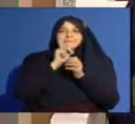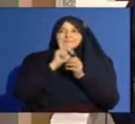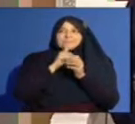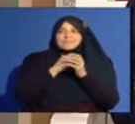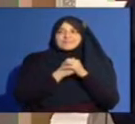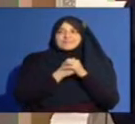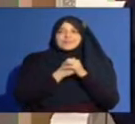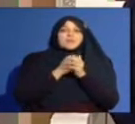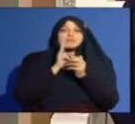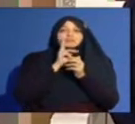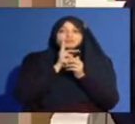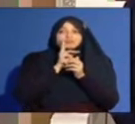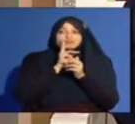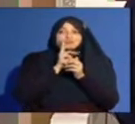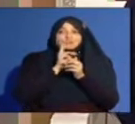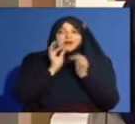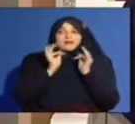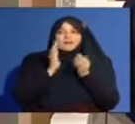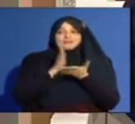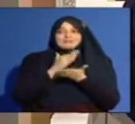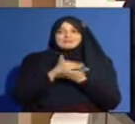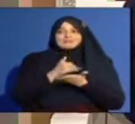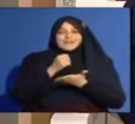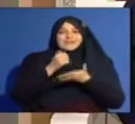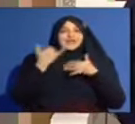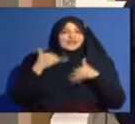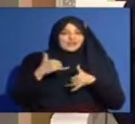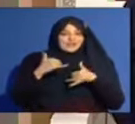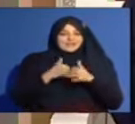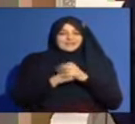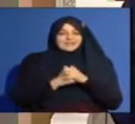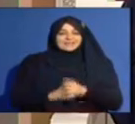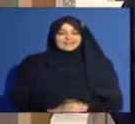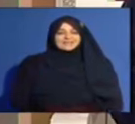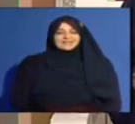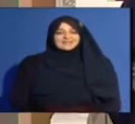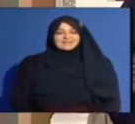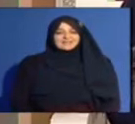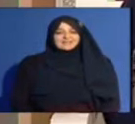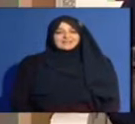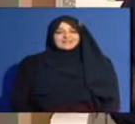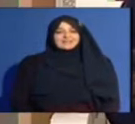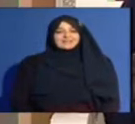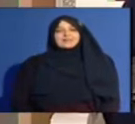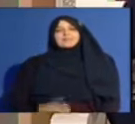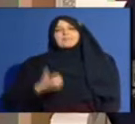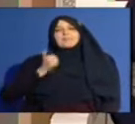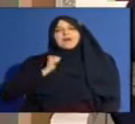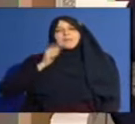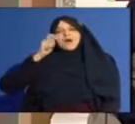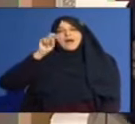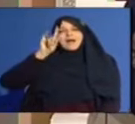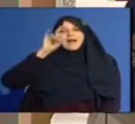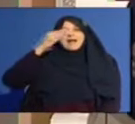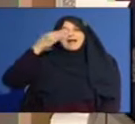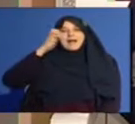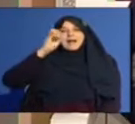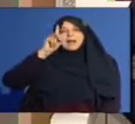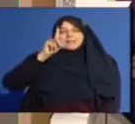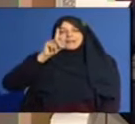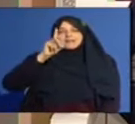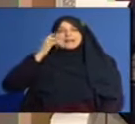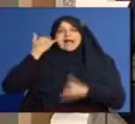ربما عندها مشكلات نعم. المواريد فأم أحمد من العاصمة ونواصل بالنسبة لقضايا الجالية